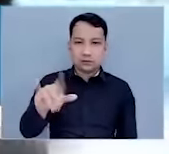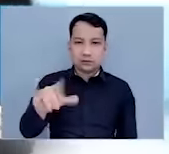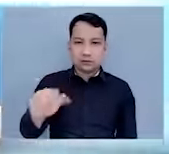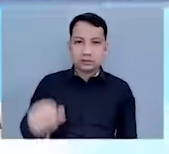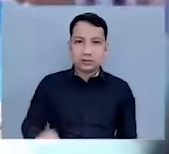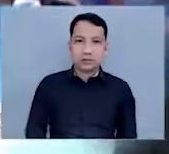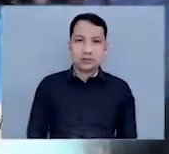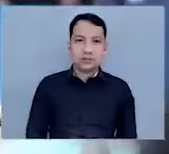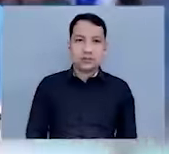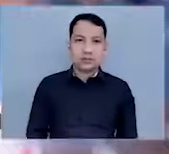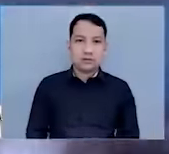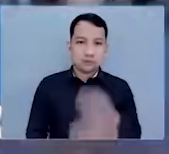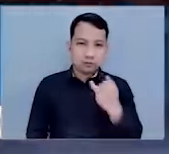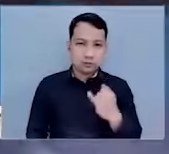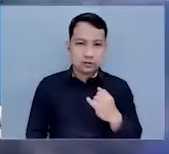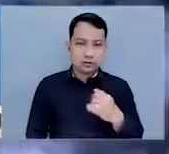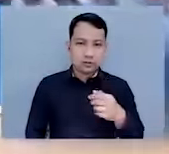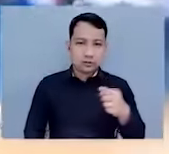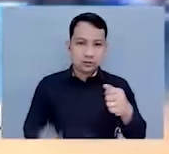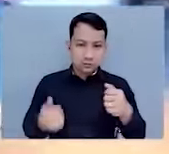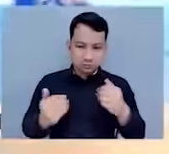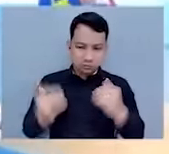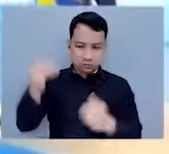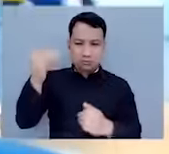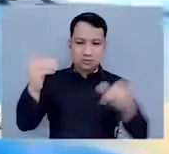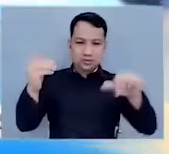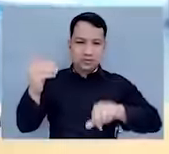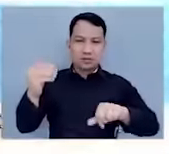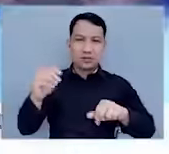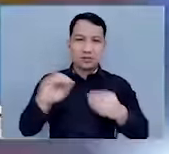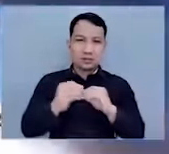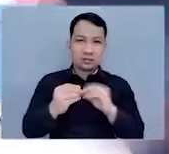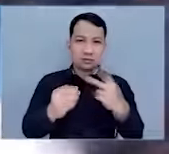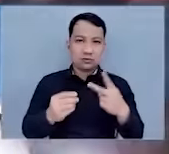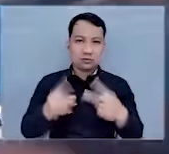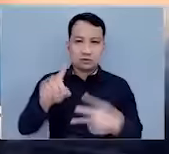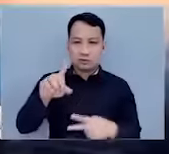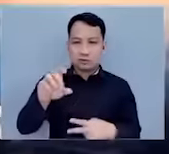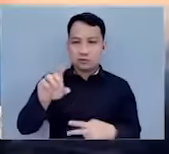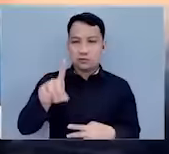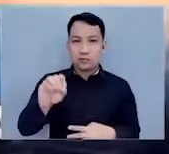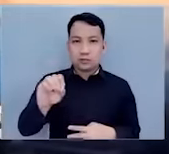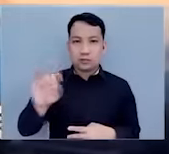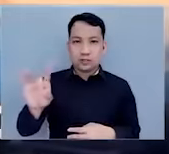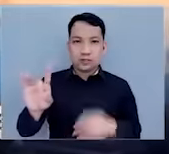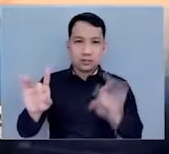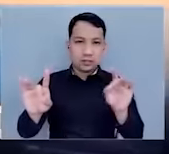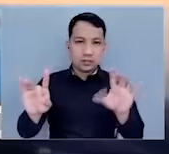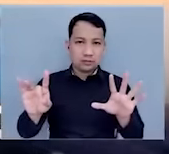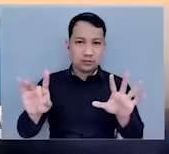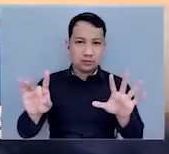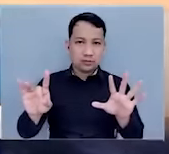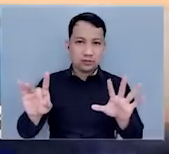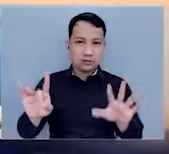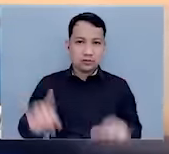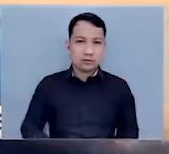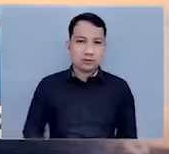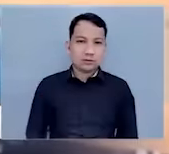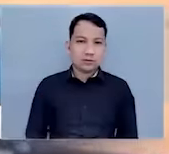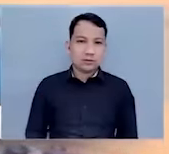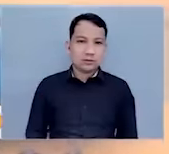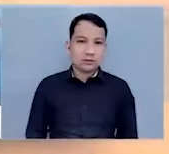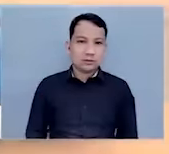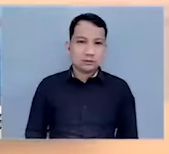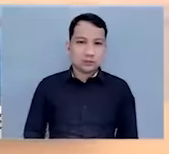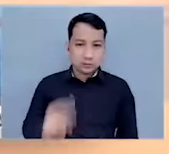ay matapos tambakan ng SMB ang Magnolia sa Game 2, 109-85. Sa second quarter, nag-umpisang lumayo ang San